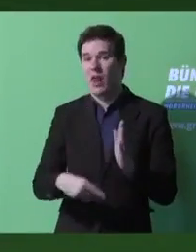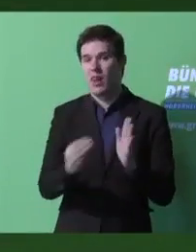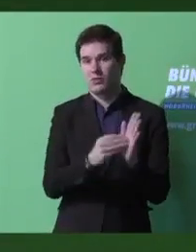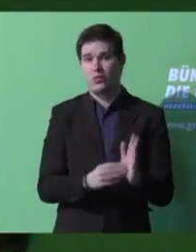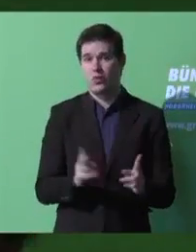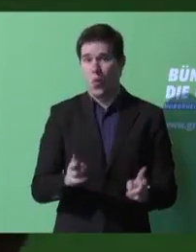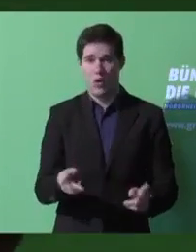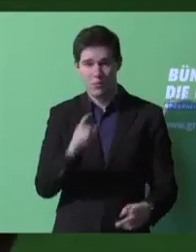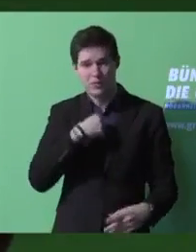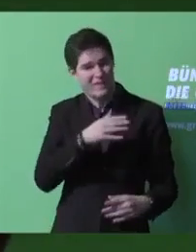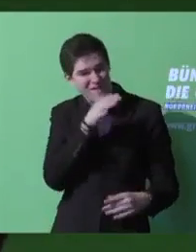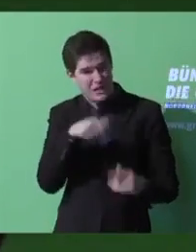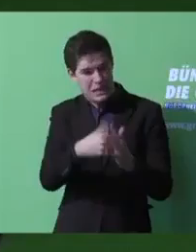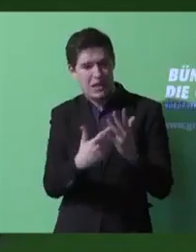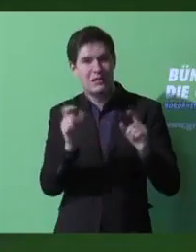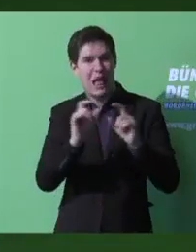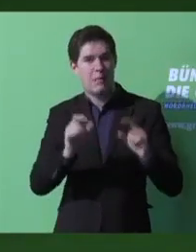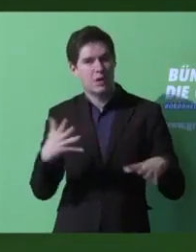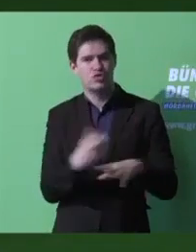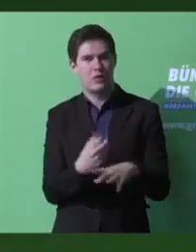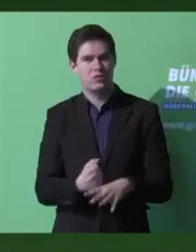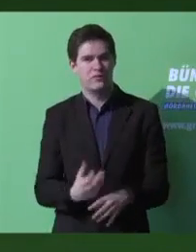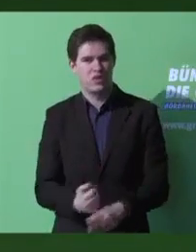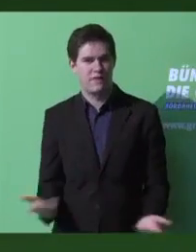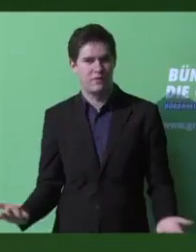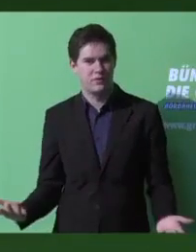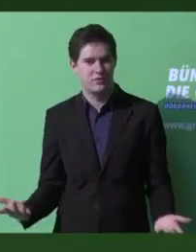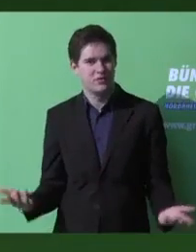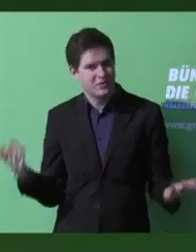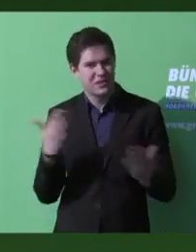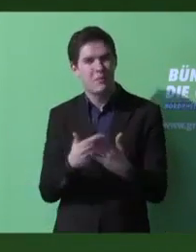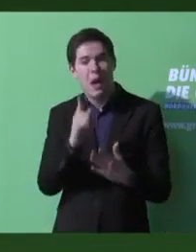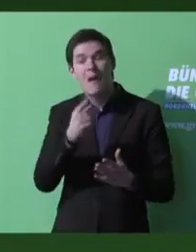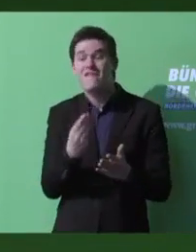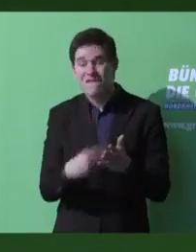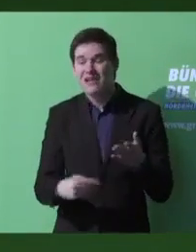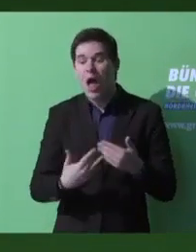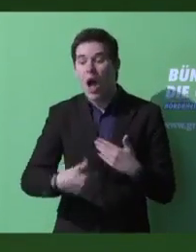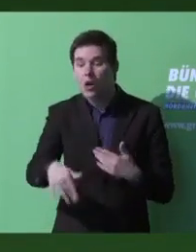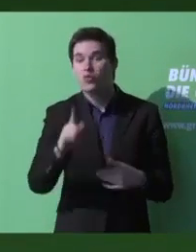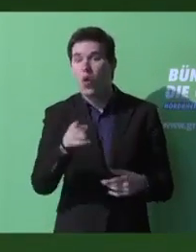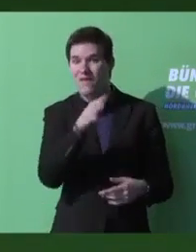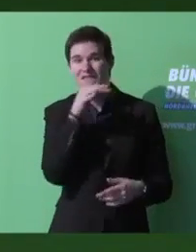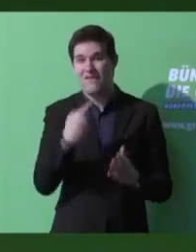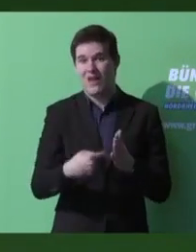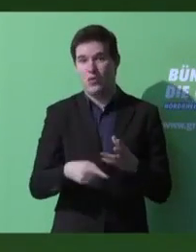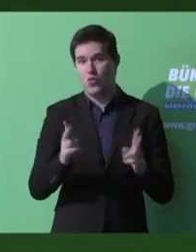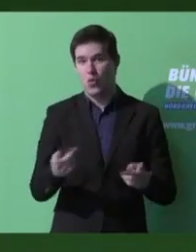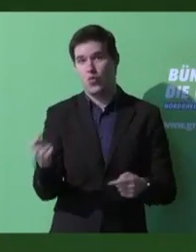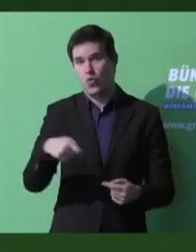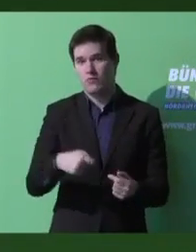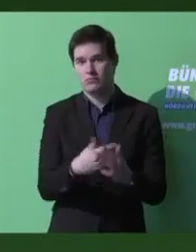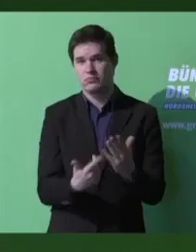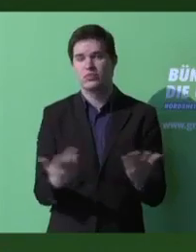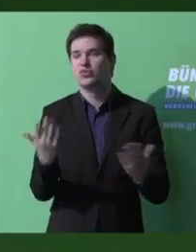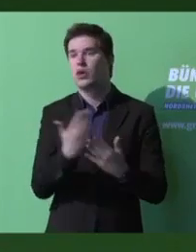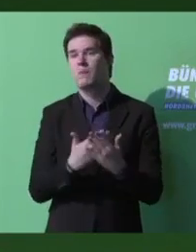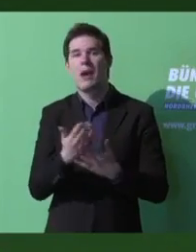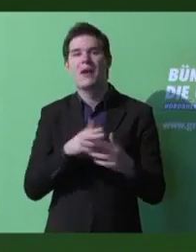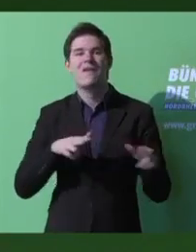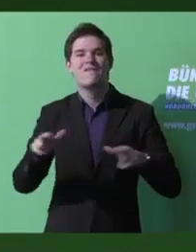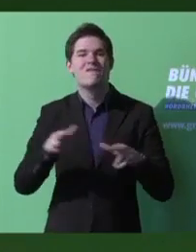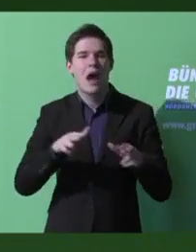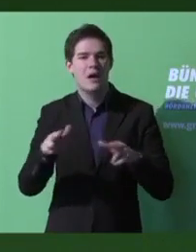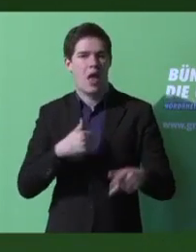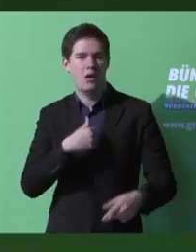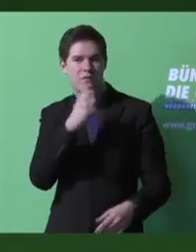was schon abgearbeitet ist, aber natürlich auch noch viel, was in diesem Vertrag noch steht, was wir noch tun möchten. Nämlich zum Beispiel die Verkehrswende in Nordrhein-Westfalen